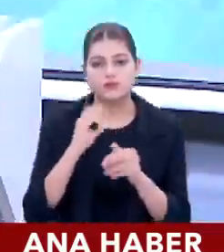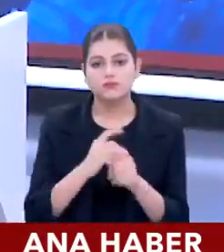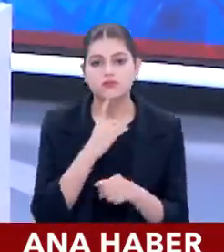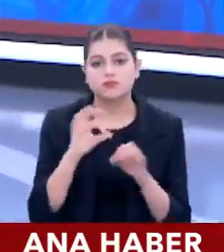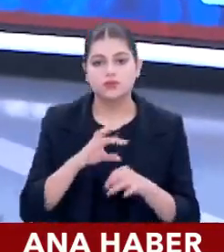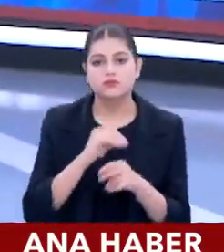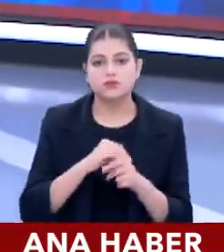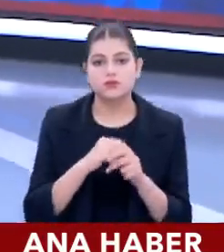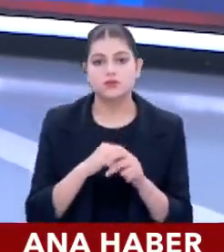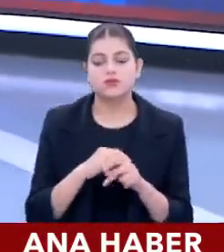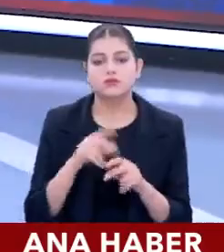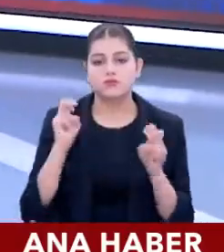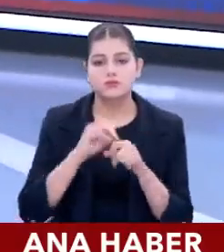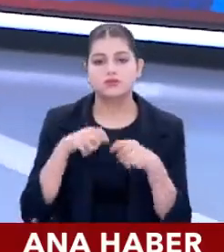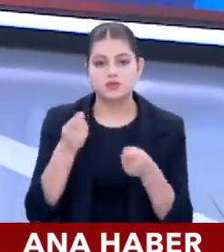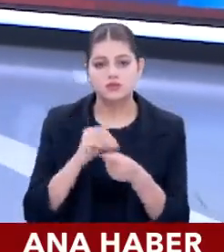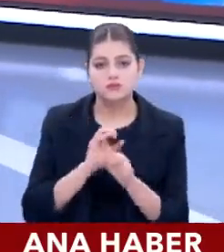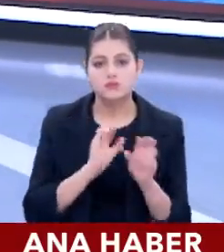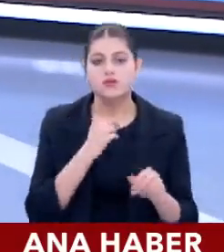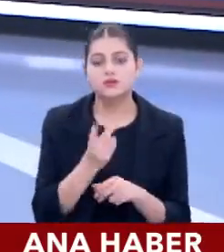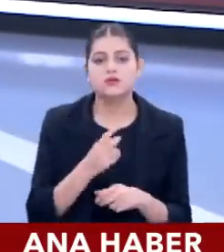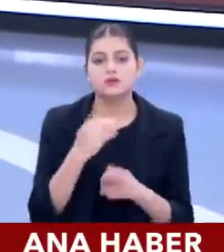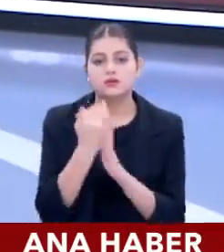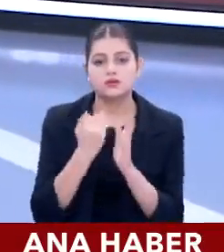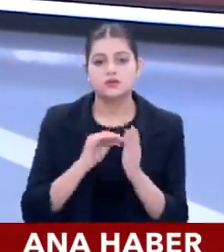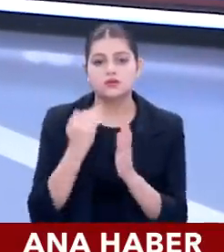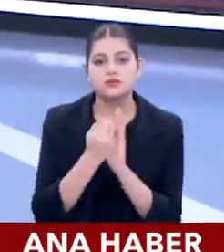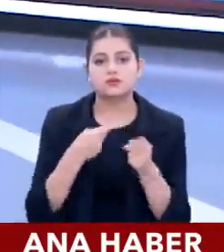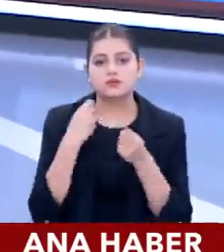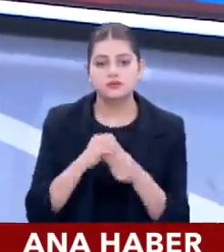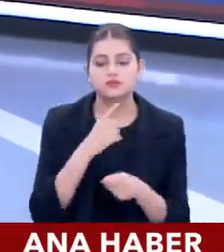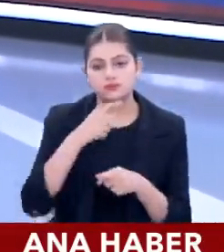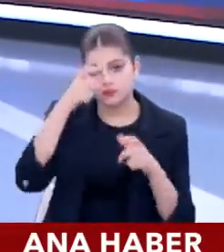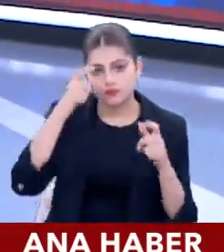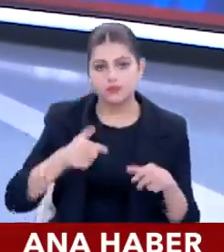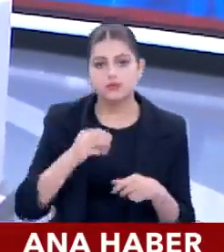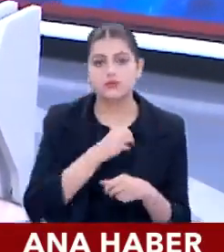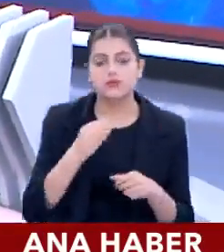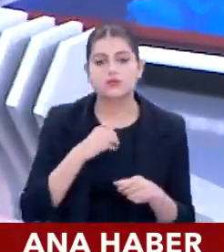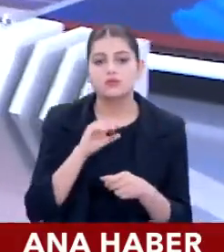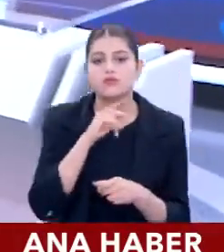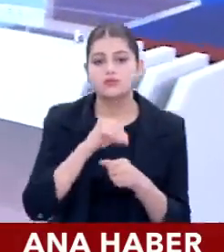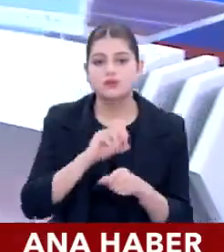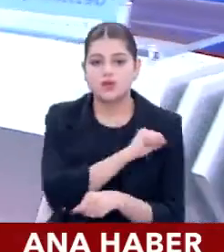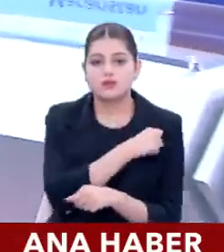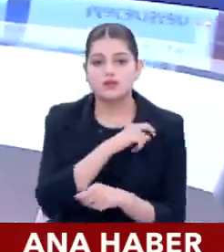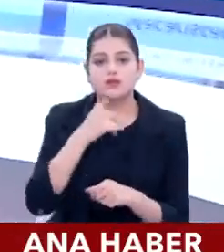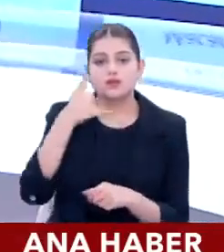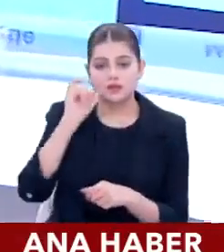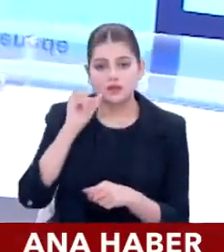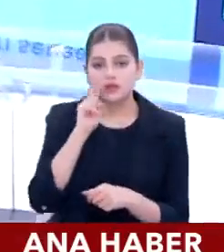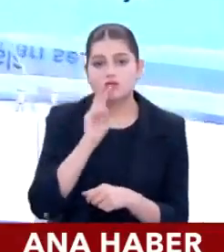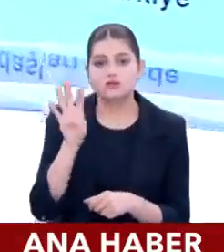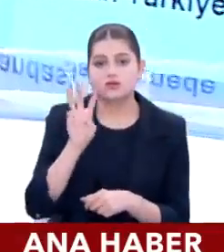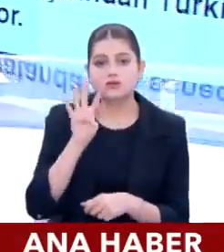şimdi Euro State Tabi bu konuda çalışma yaptı çarpıcı bir istatistiktir bu Türkiye Doktor sayısında Almanya İtalya